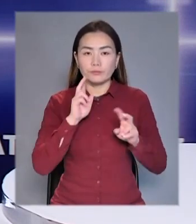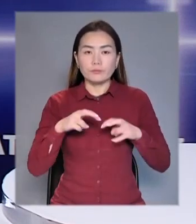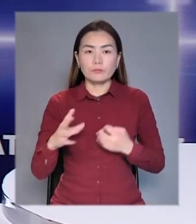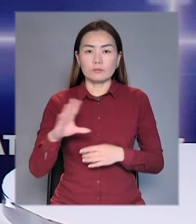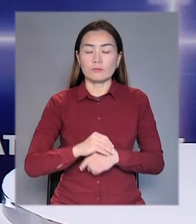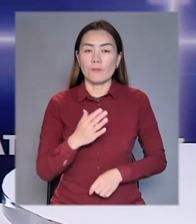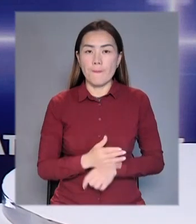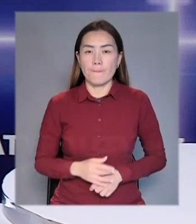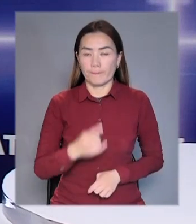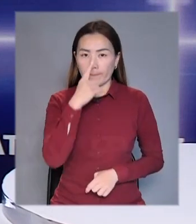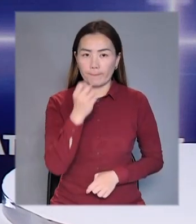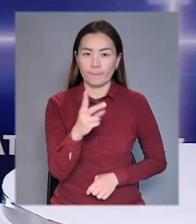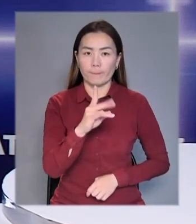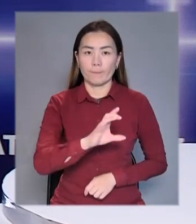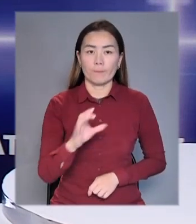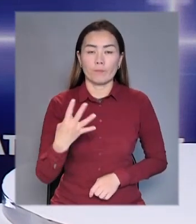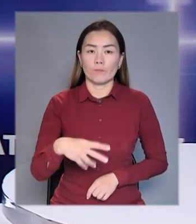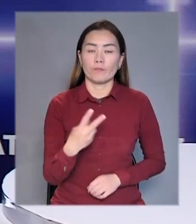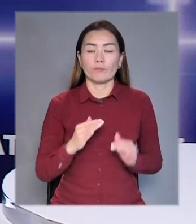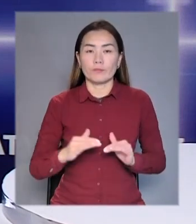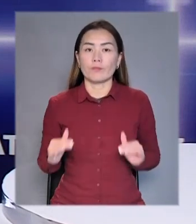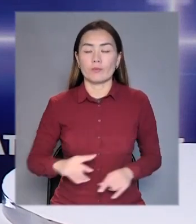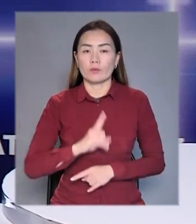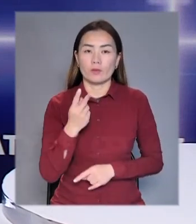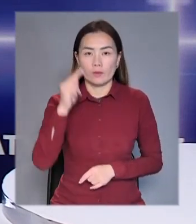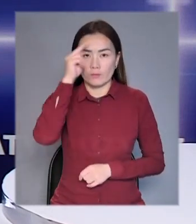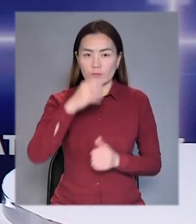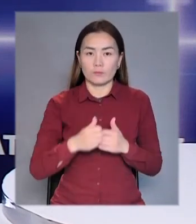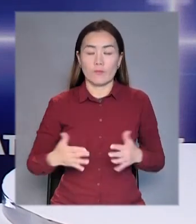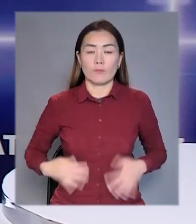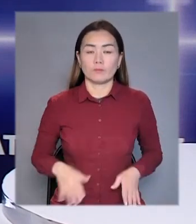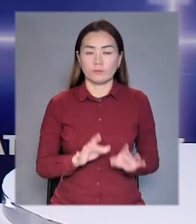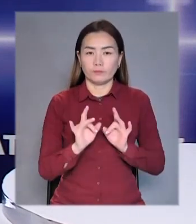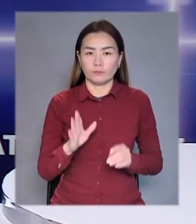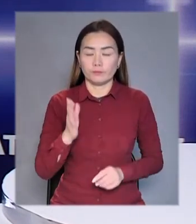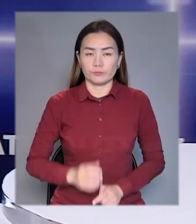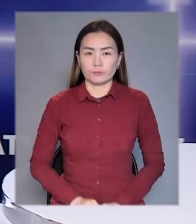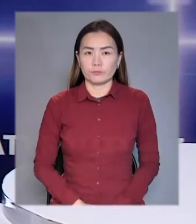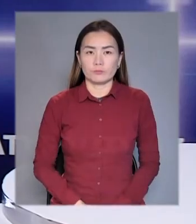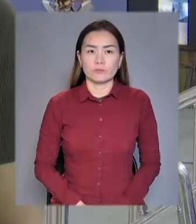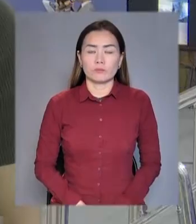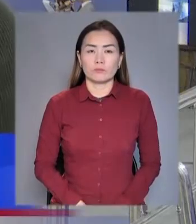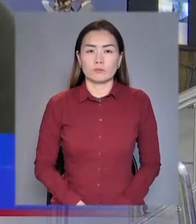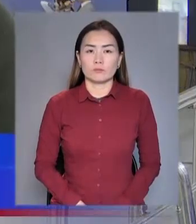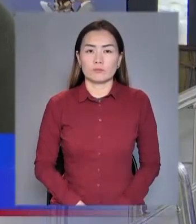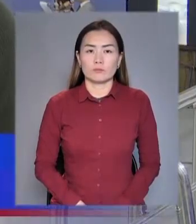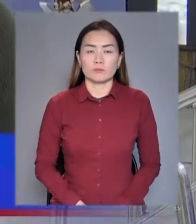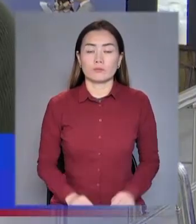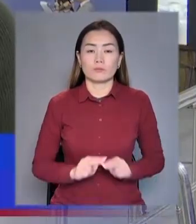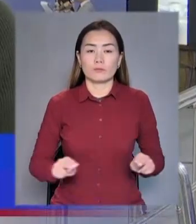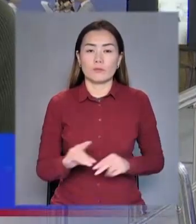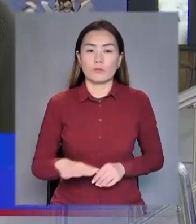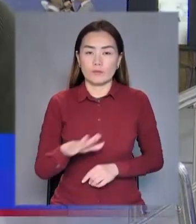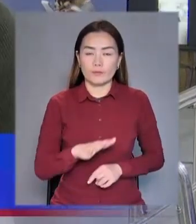салтанатты кеші өтті. Биыл 11 сыныпты 42 оқушы үздік оқып бітірген. Толығырақ тілшілер қатысын. Устаз мектебі